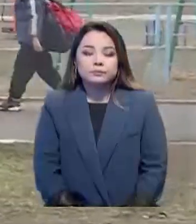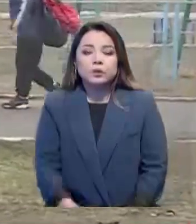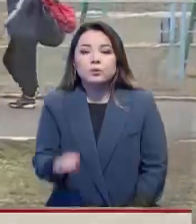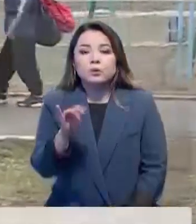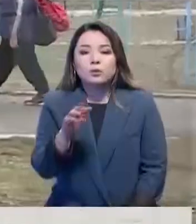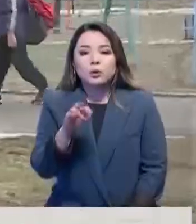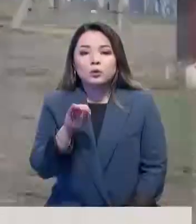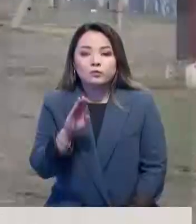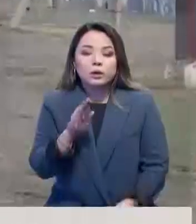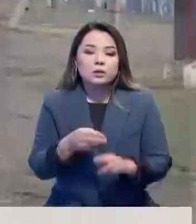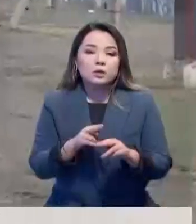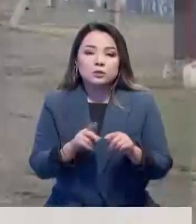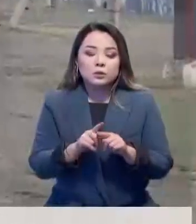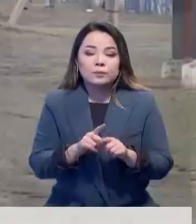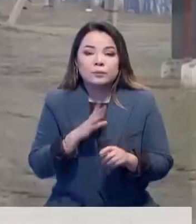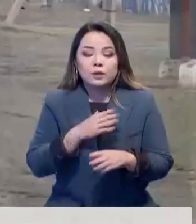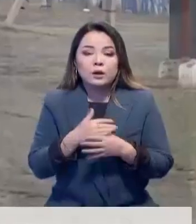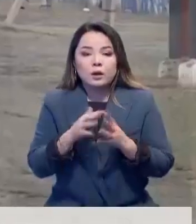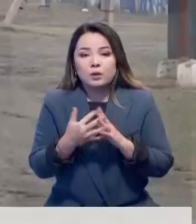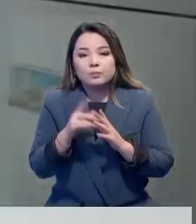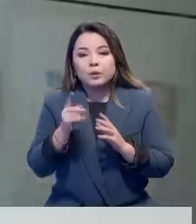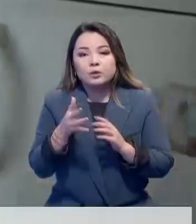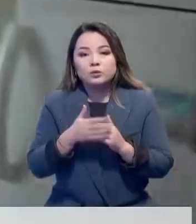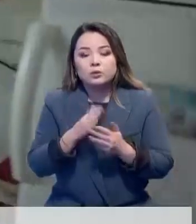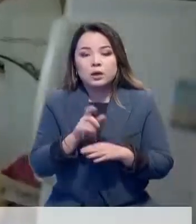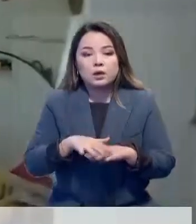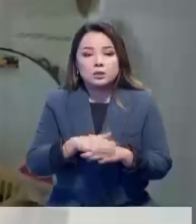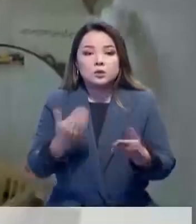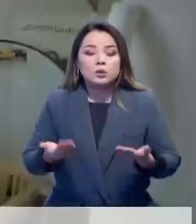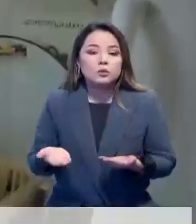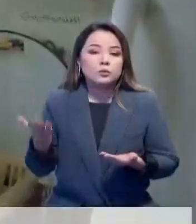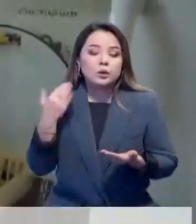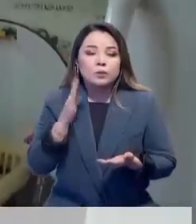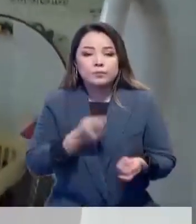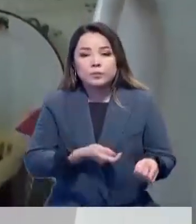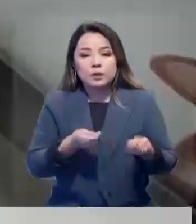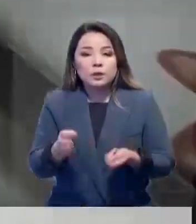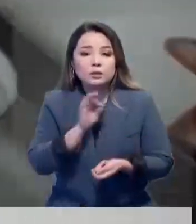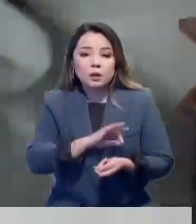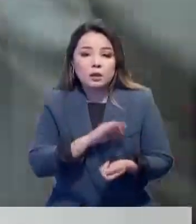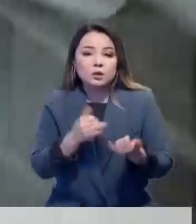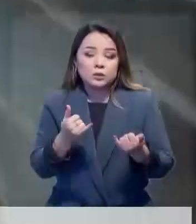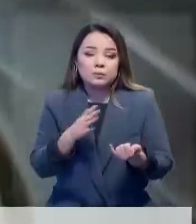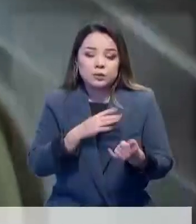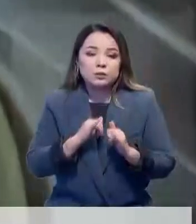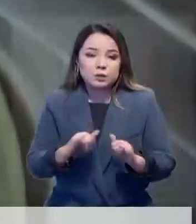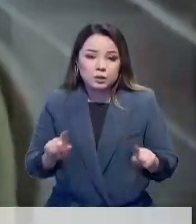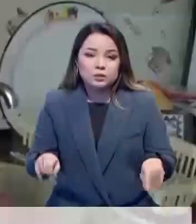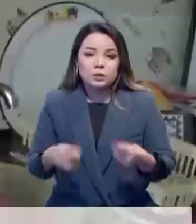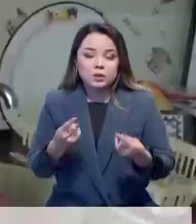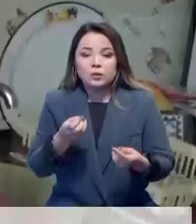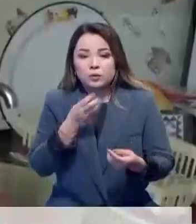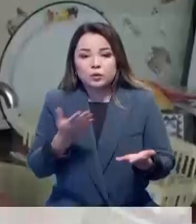Фурманов арқалықтағы Тірек ауылдарының бірі. Мұнда 1500-ге жуық халық тұрады. Тұрғындар бұрын тасымал суды тұтынған, ал қазір өркениет игілігін көріп